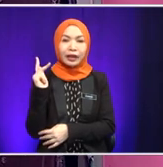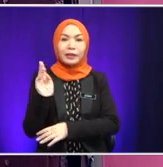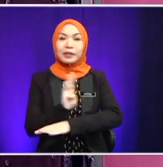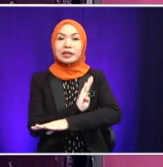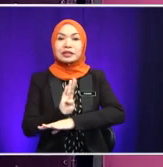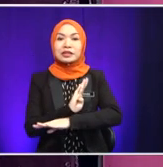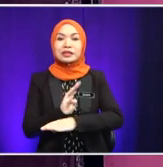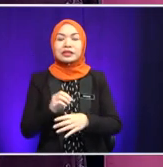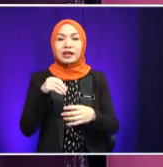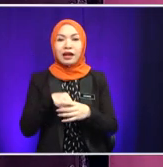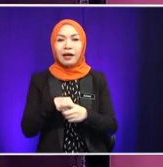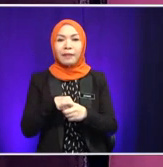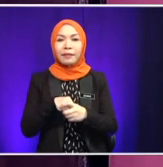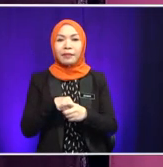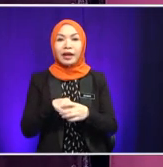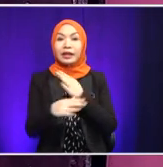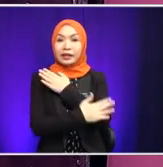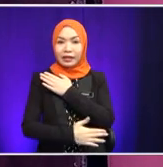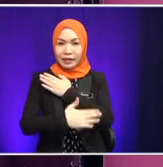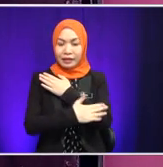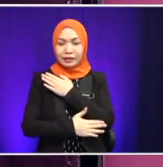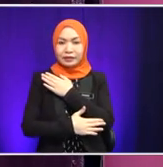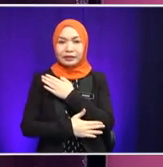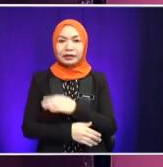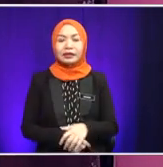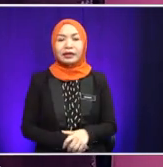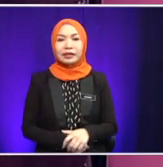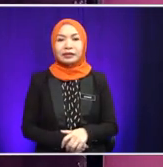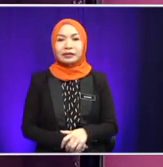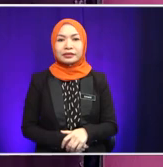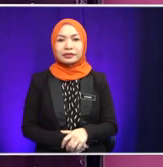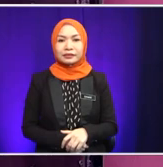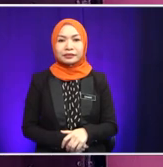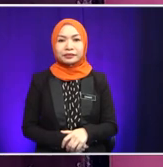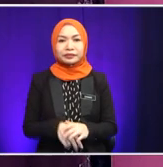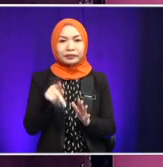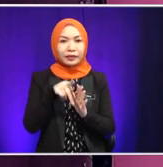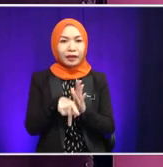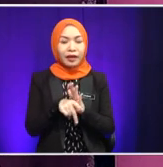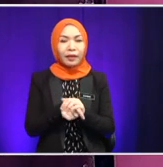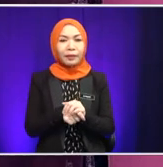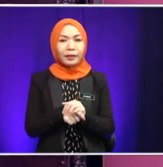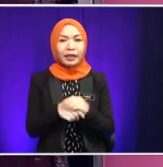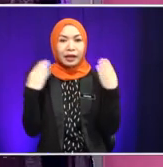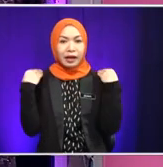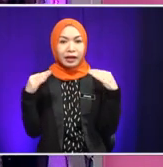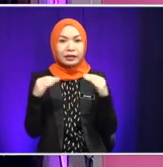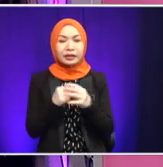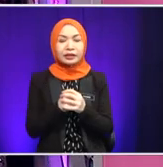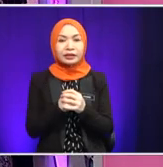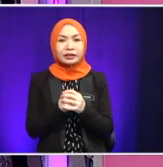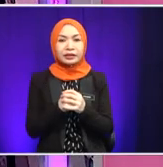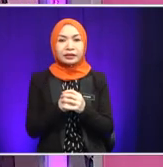pelabu-pelabu asing datang ke negara kita karena ke negara kita ini aman dan Harmoni tak dapat masalah Jadi mereka boleh melabuh sama ada untuk buka